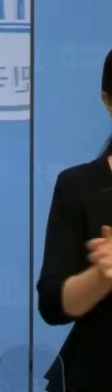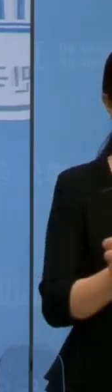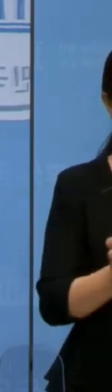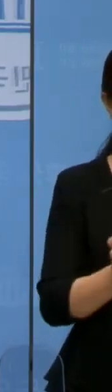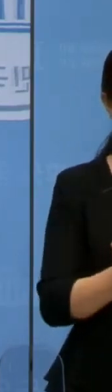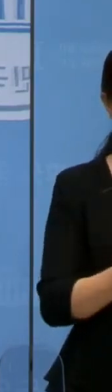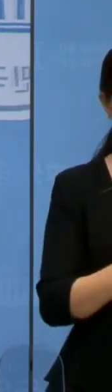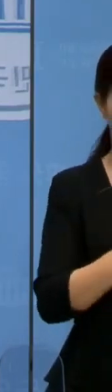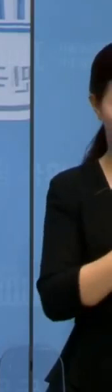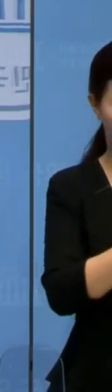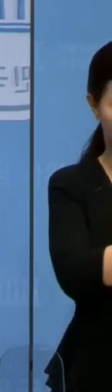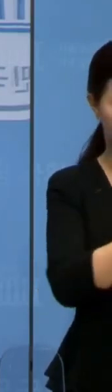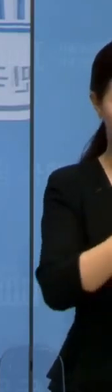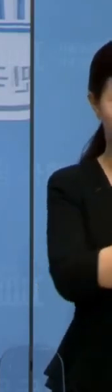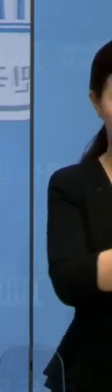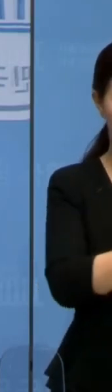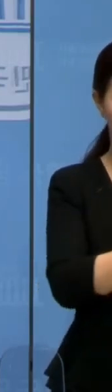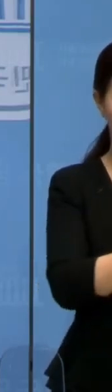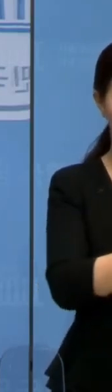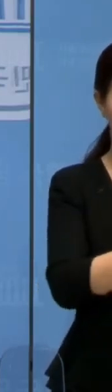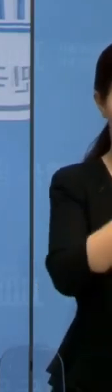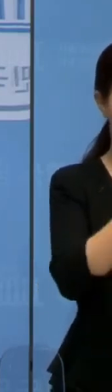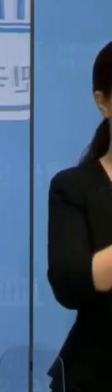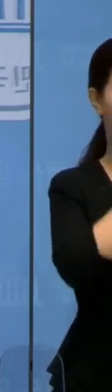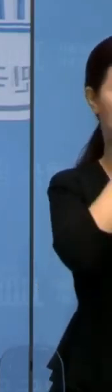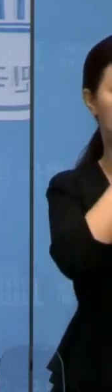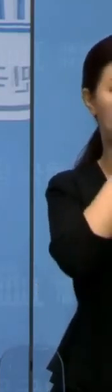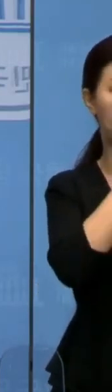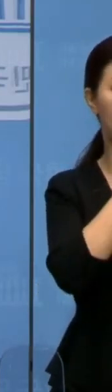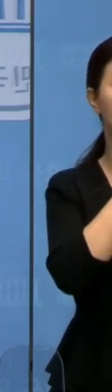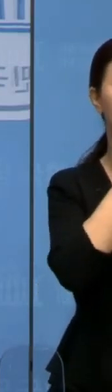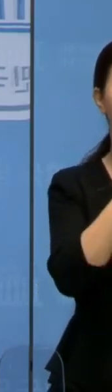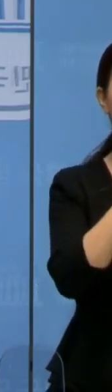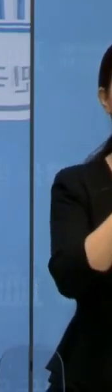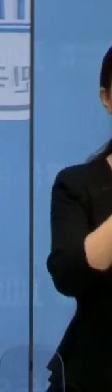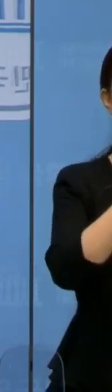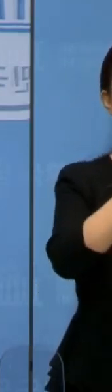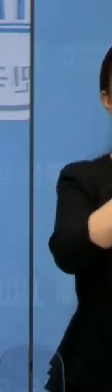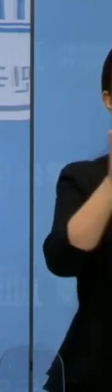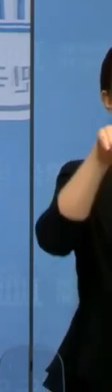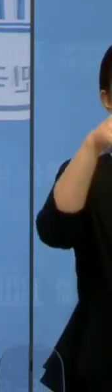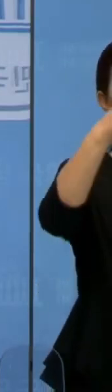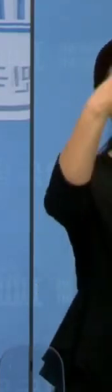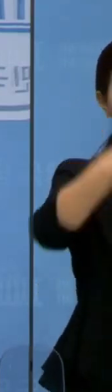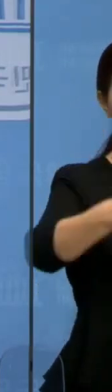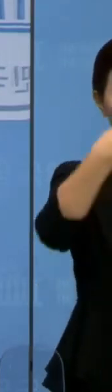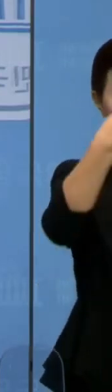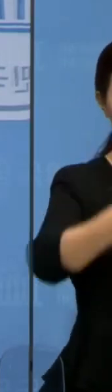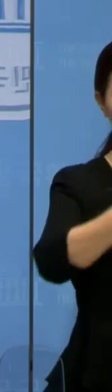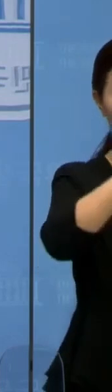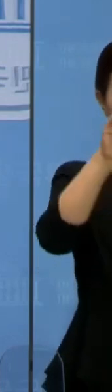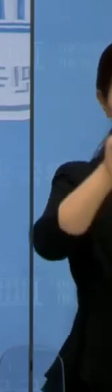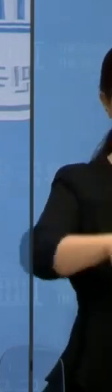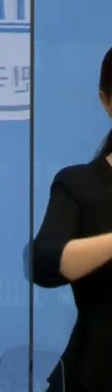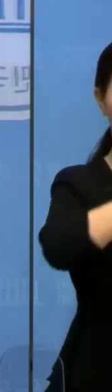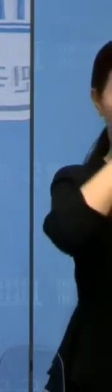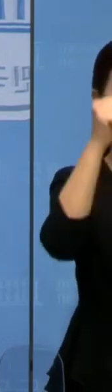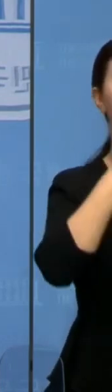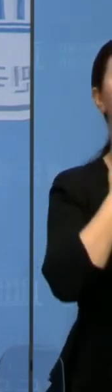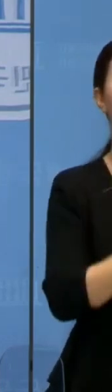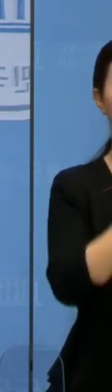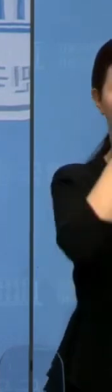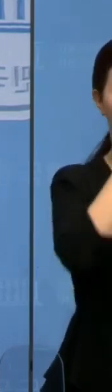했던 패스트트랙을 성공시켰습니다. 저 홍영표,